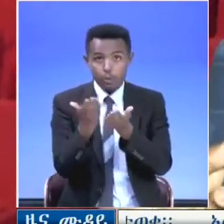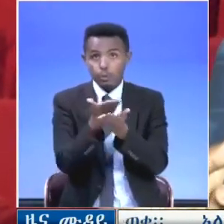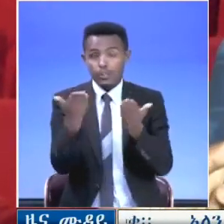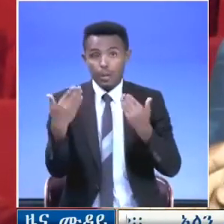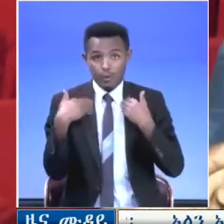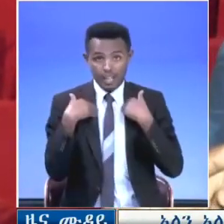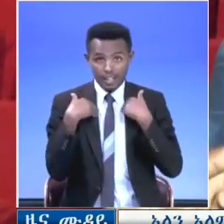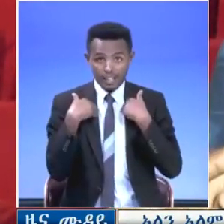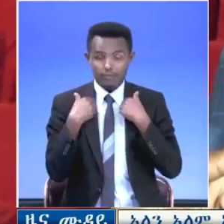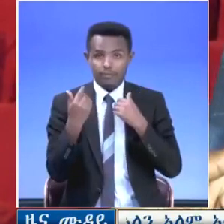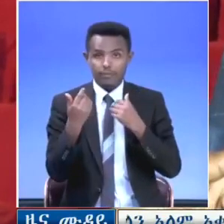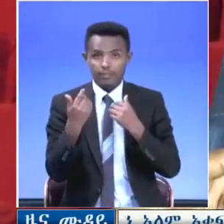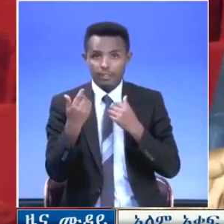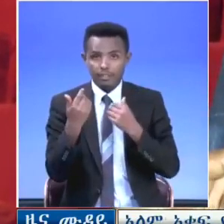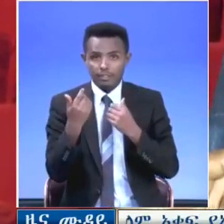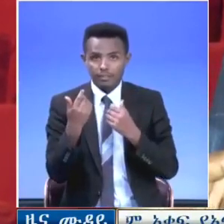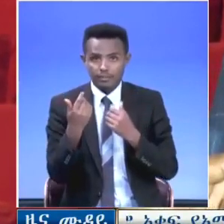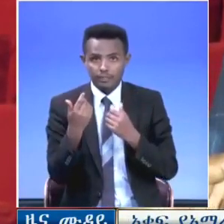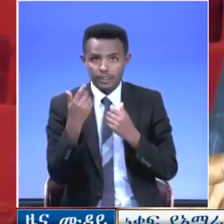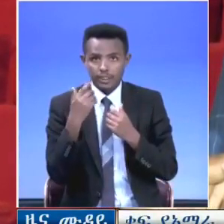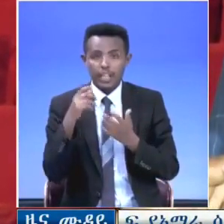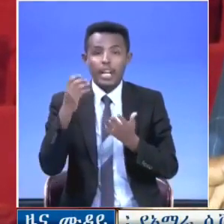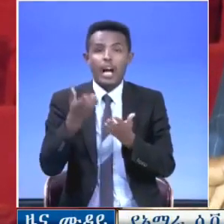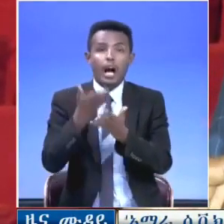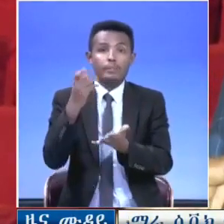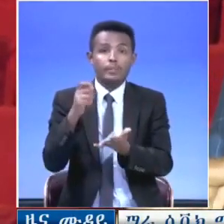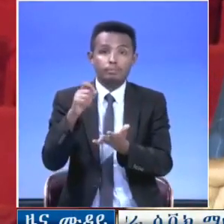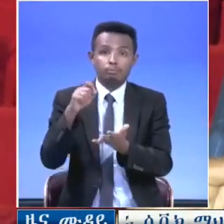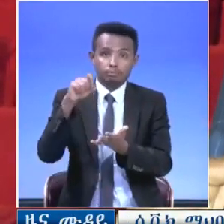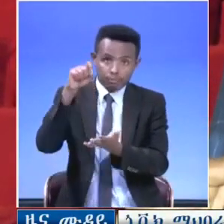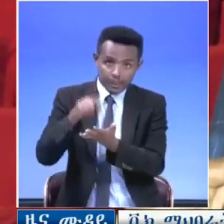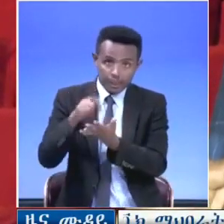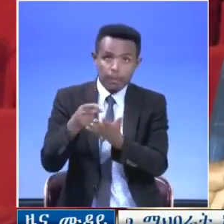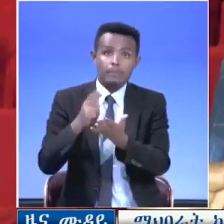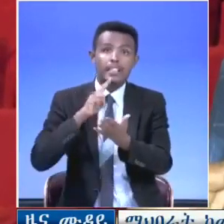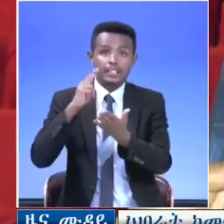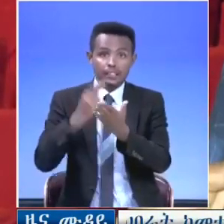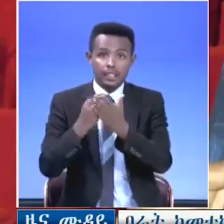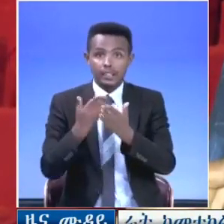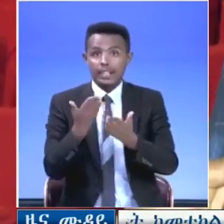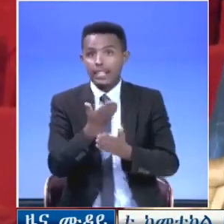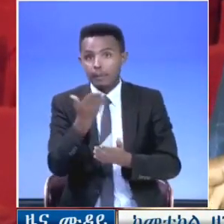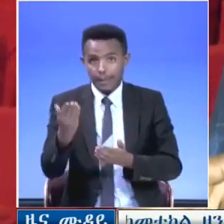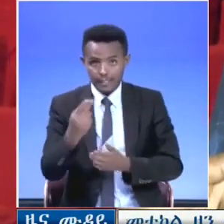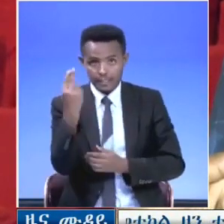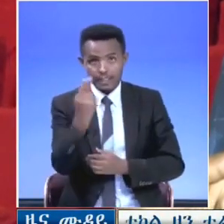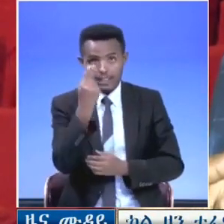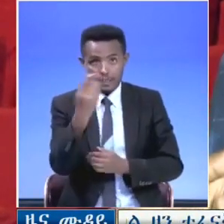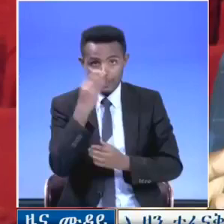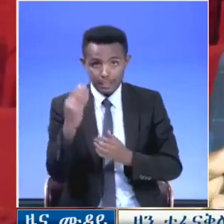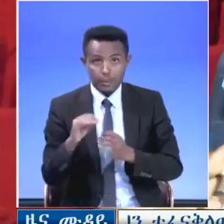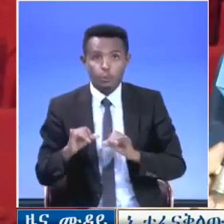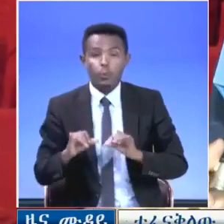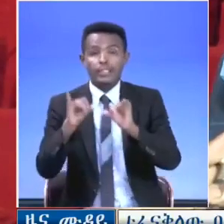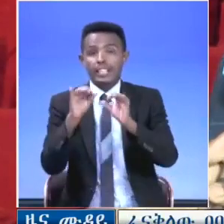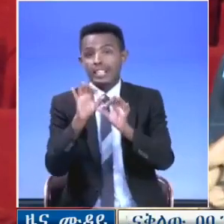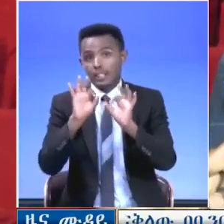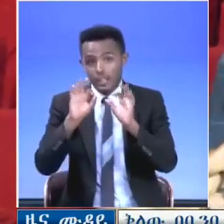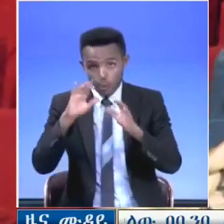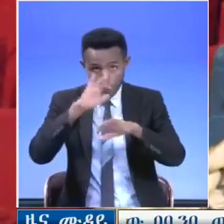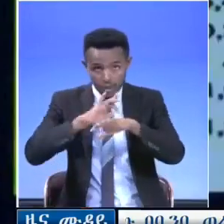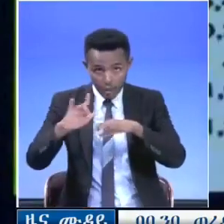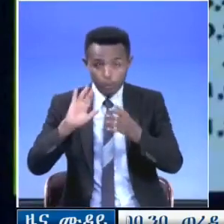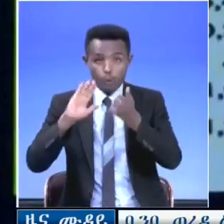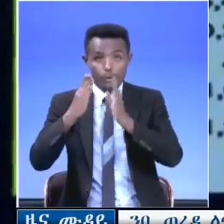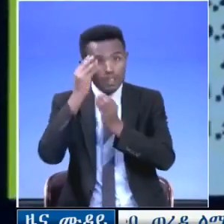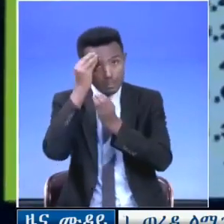ተጠርጣሪ የሀብት ምዝገባ መረጃ እንደ ግብዓት ሆኖ ያገለግለዋል። ከዚህ በፊት የነበረ የሀብት ማሳወቅ ወጥነት የጎደለው መሆኑን ያሳወቁት